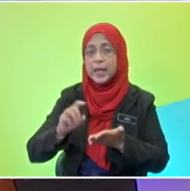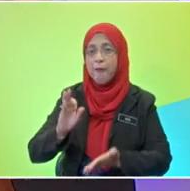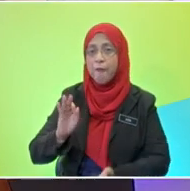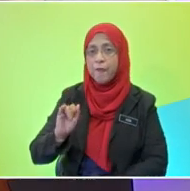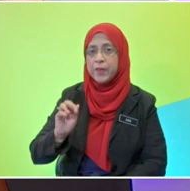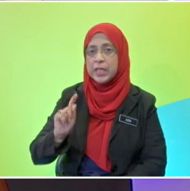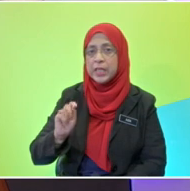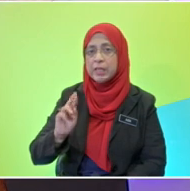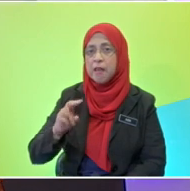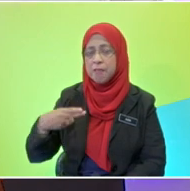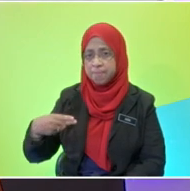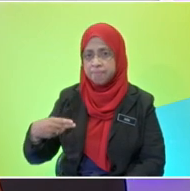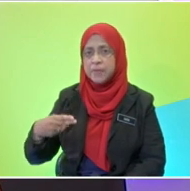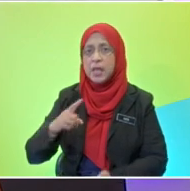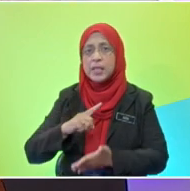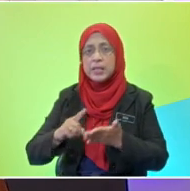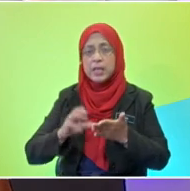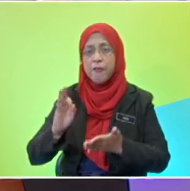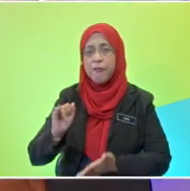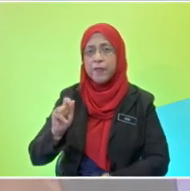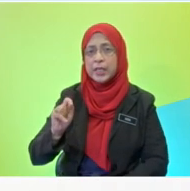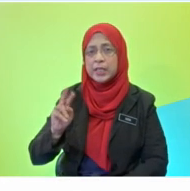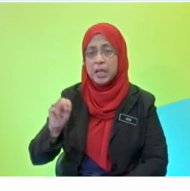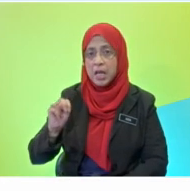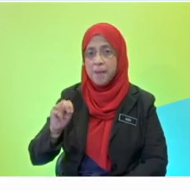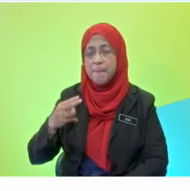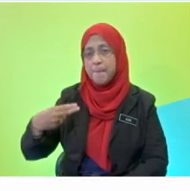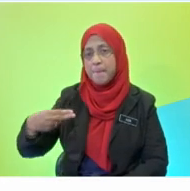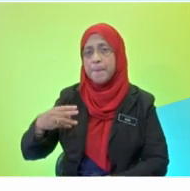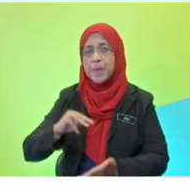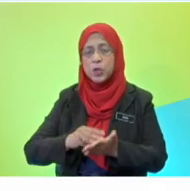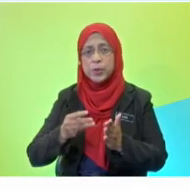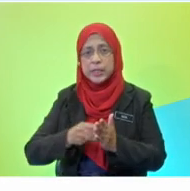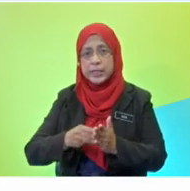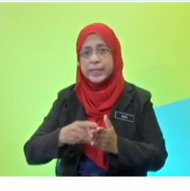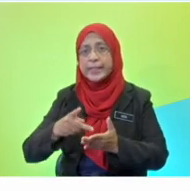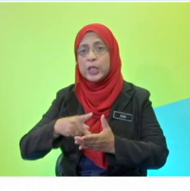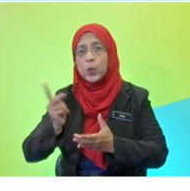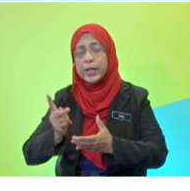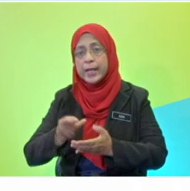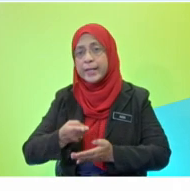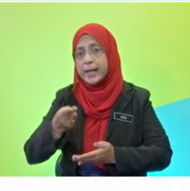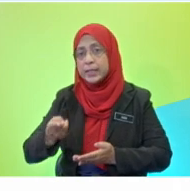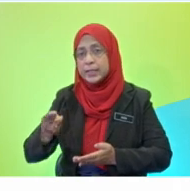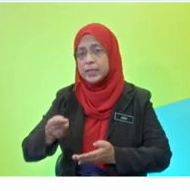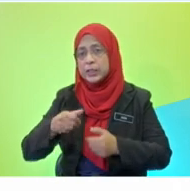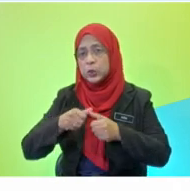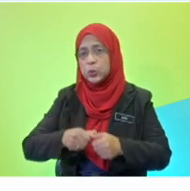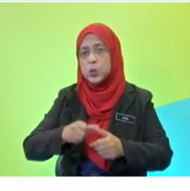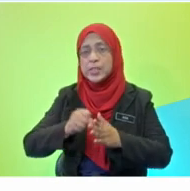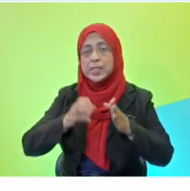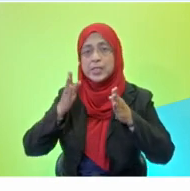zakat fitrah zakat fitrah yaitu mengeluarkan zat harta tertentu bagi setiap orang